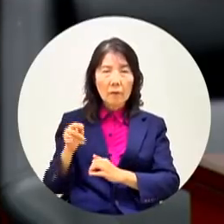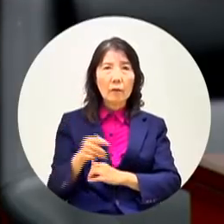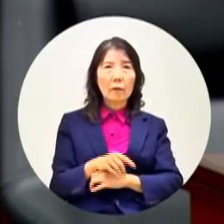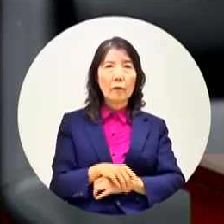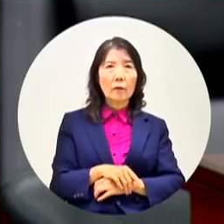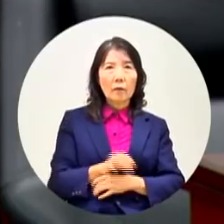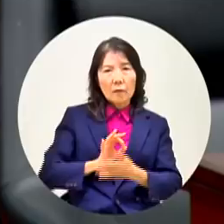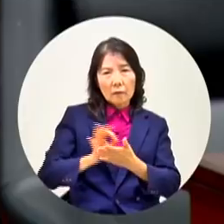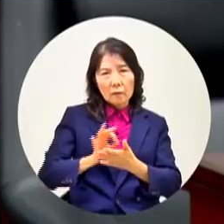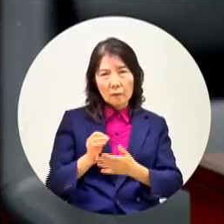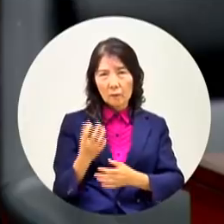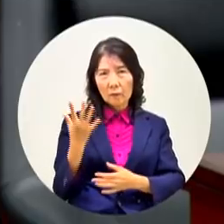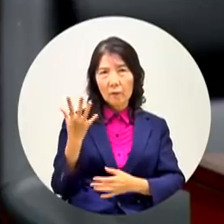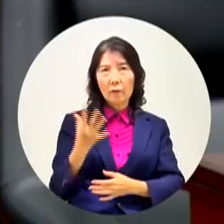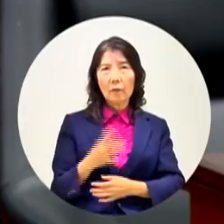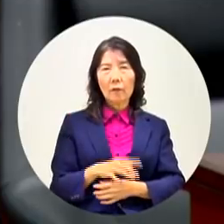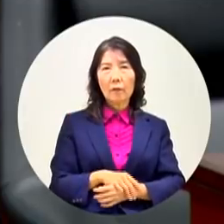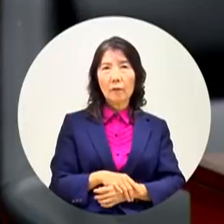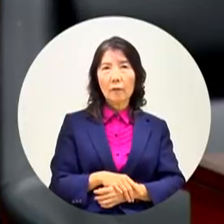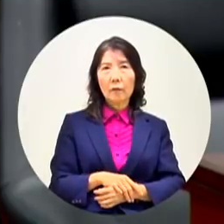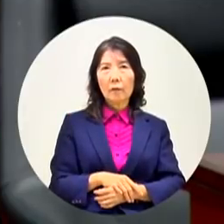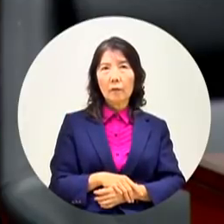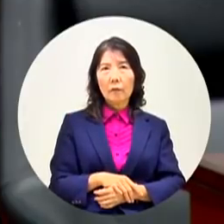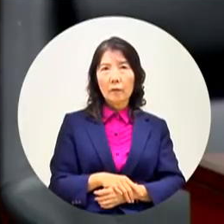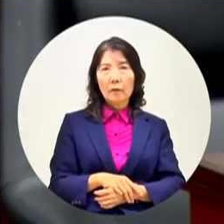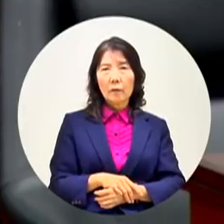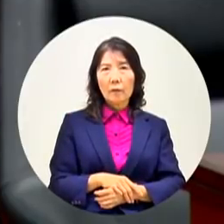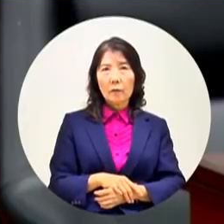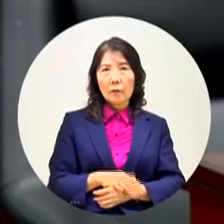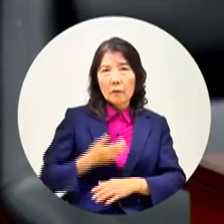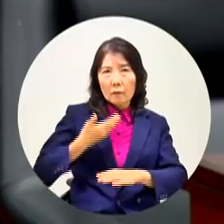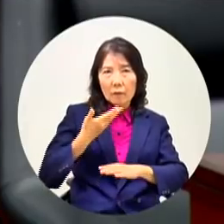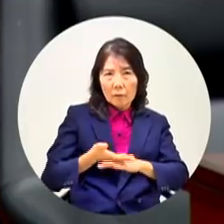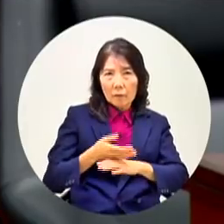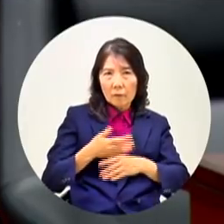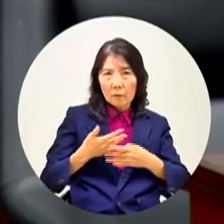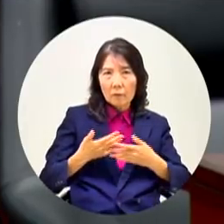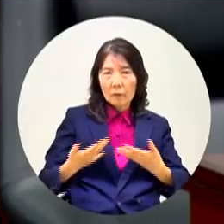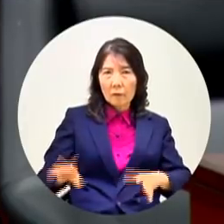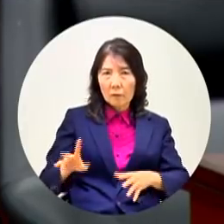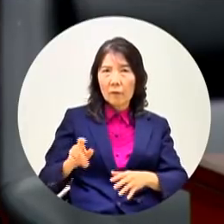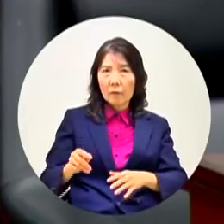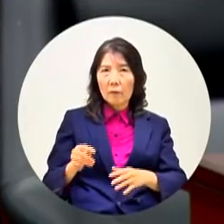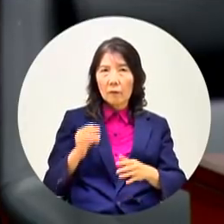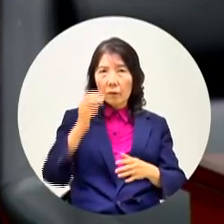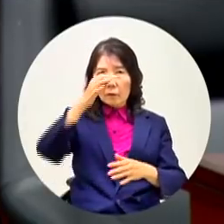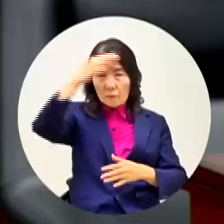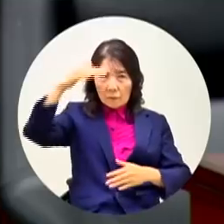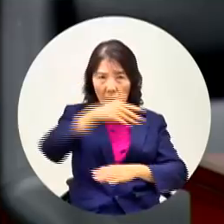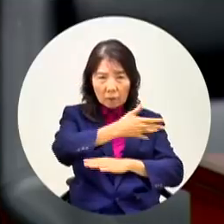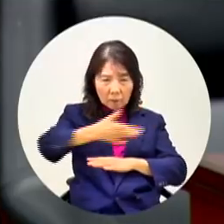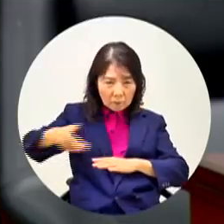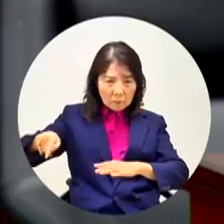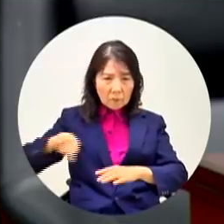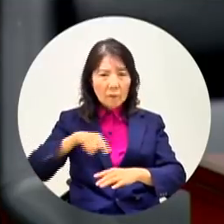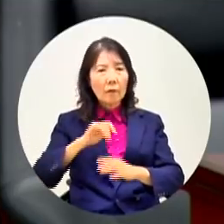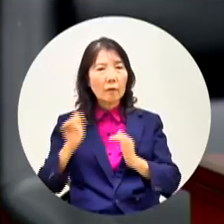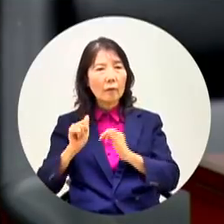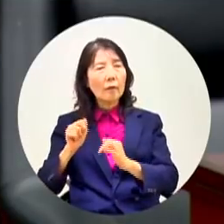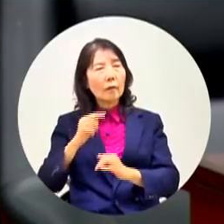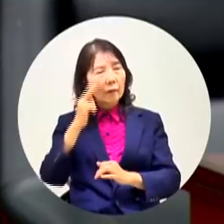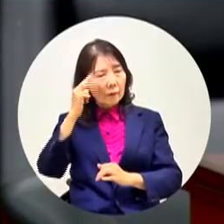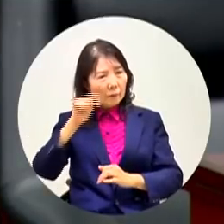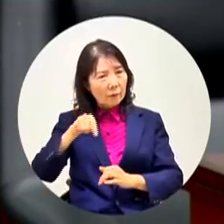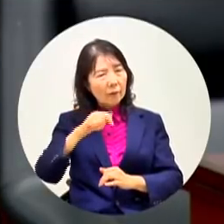侪金钱，遮侪气力来去把凤山溪整治，甲今仔日有这凤山溪受到大家的肯定，未